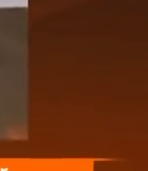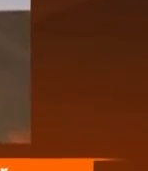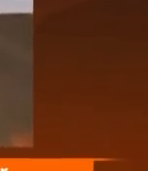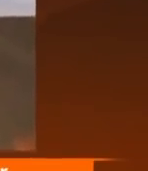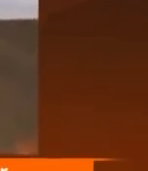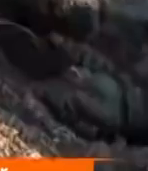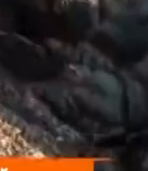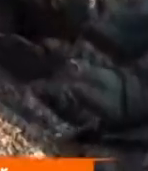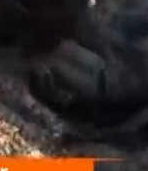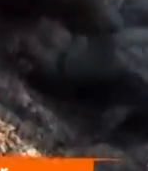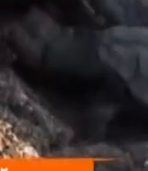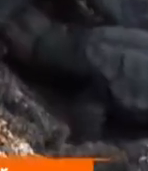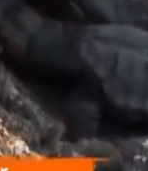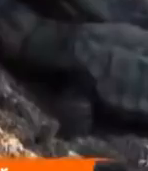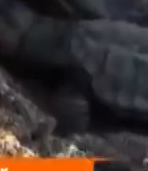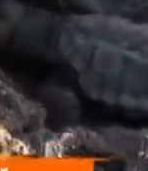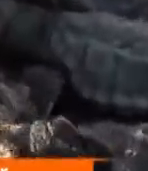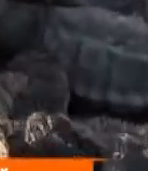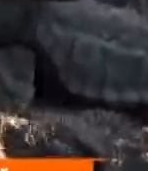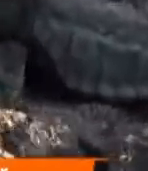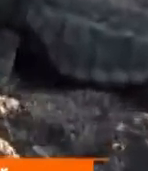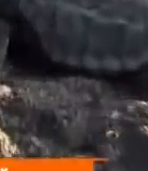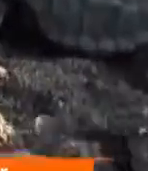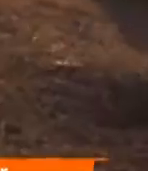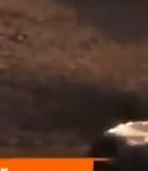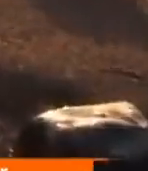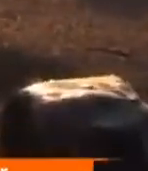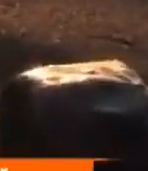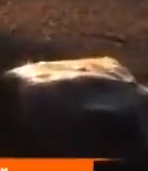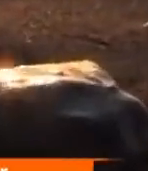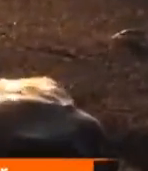utanmadan sosyal medyada paylaştılar. Akıl almaz görüntü birazdan.